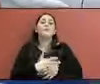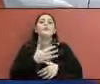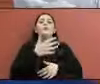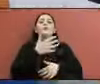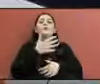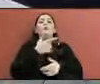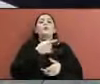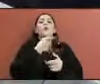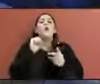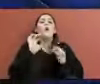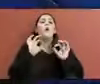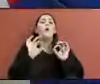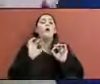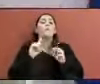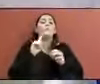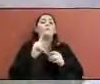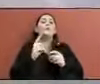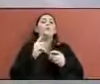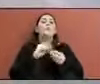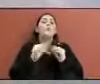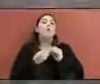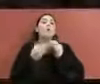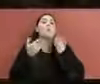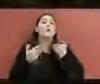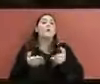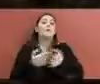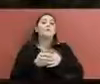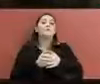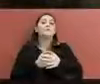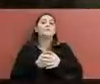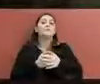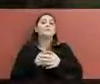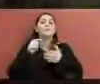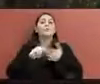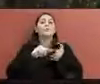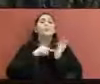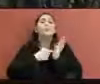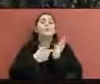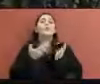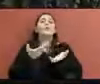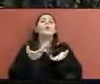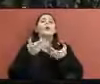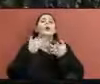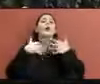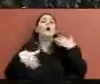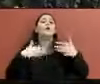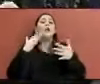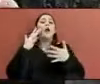bir sorun, önemli bir problem. Bu noktada engelli vatandaşlarımızın